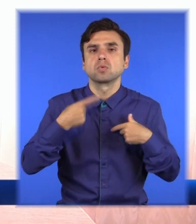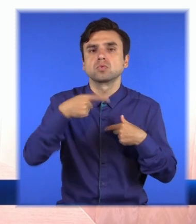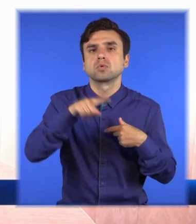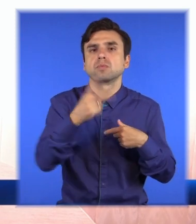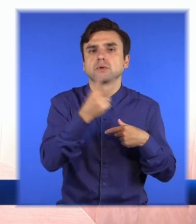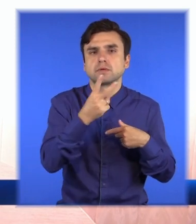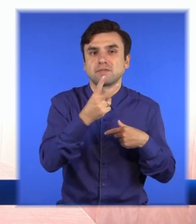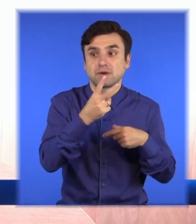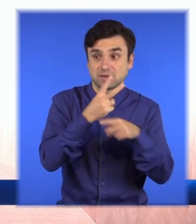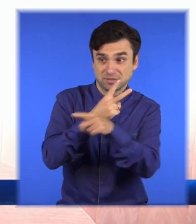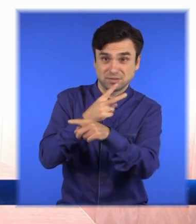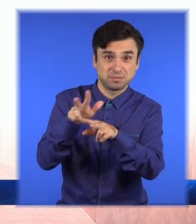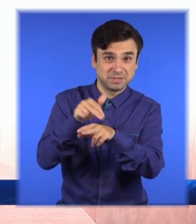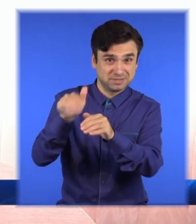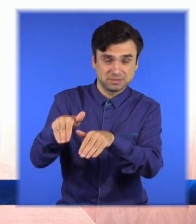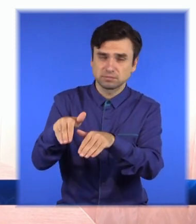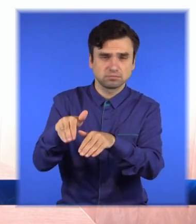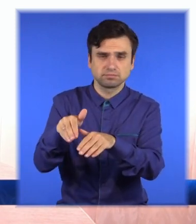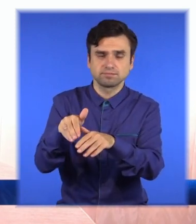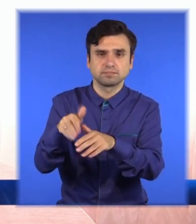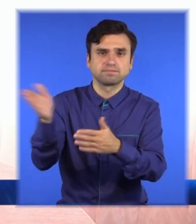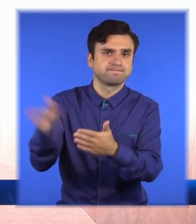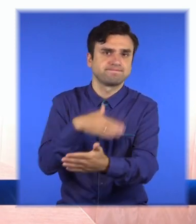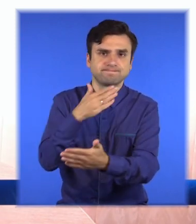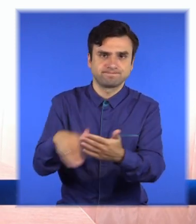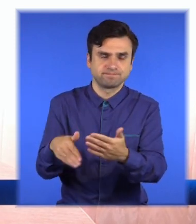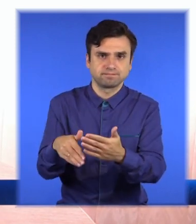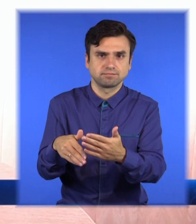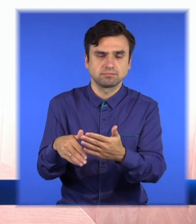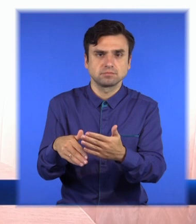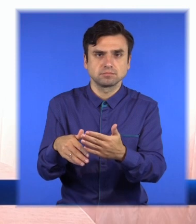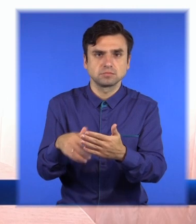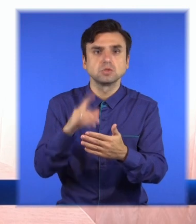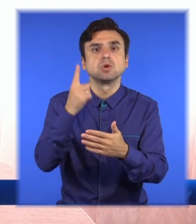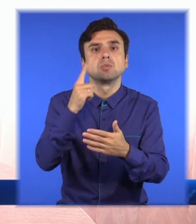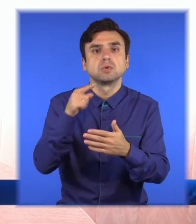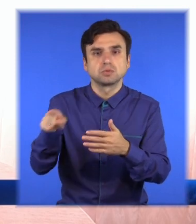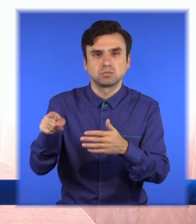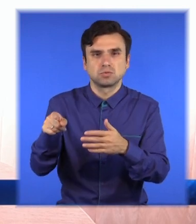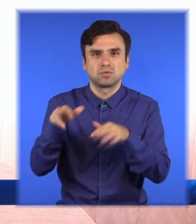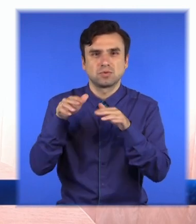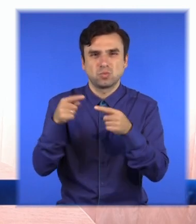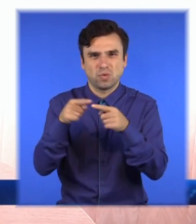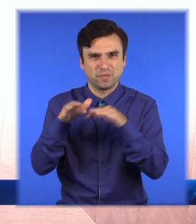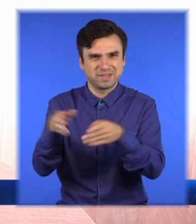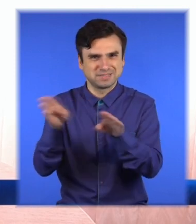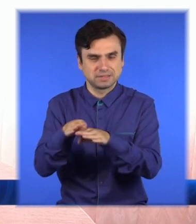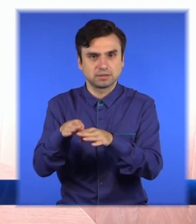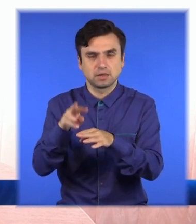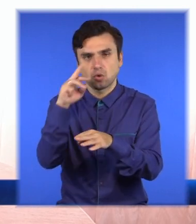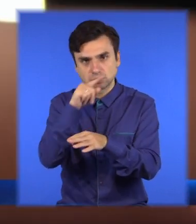рішення Криворізькою місцевою прокуратурою номер 2 було скасовано, оскільки слідчим було не взято до уваги